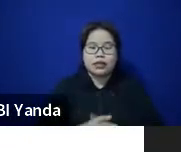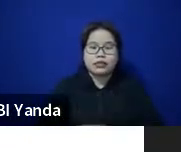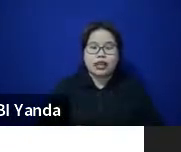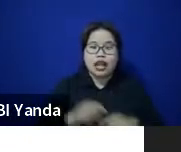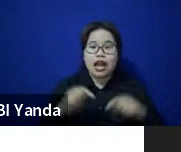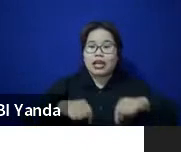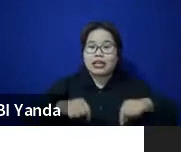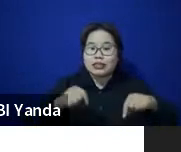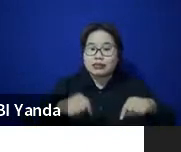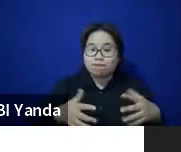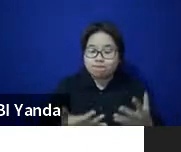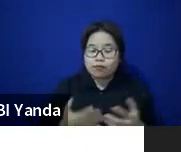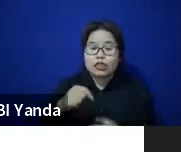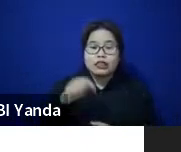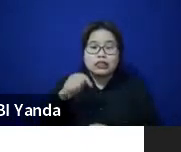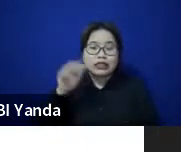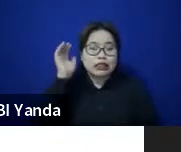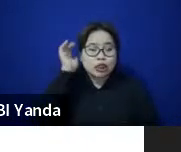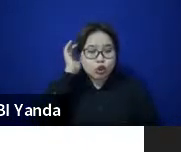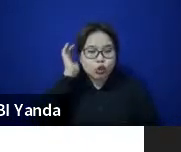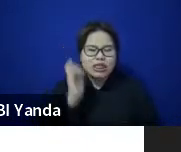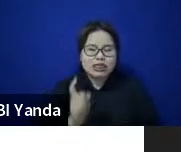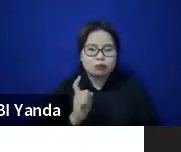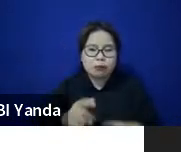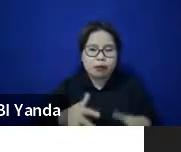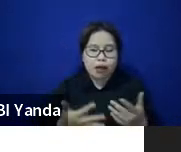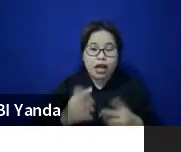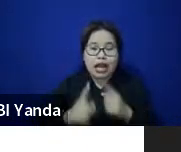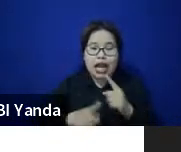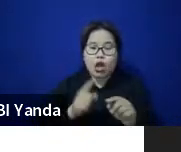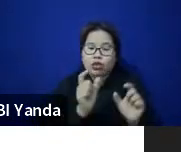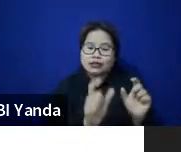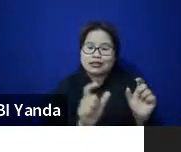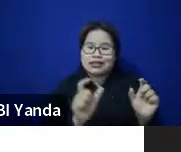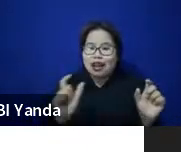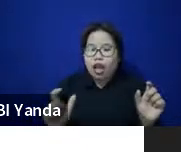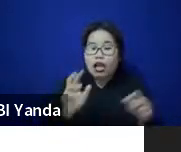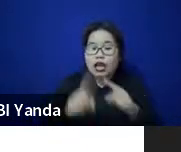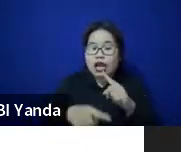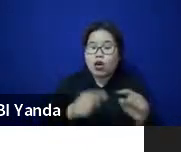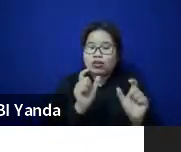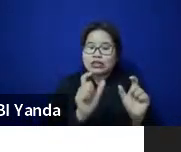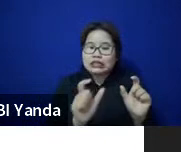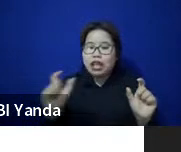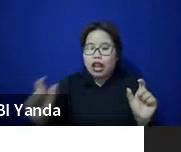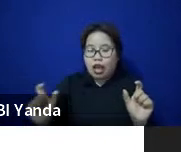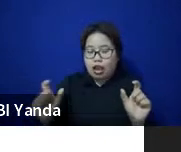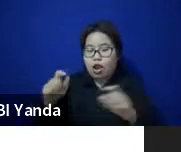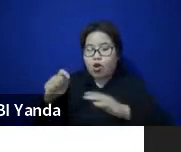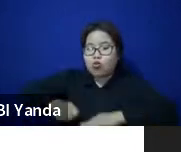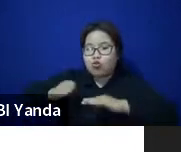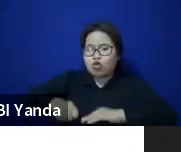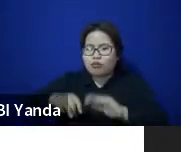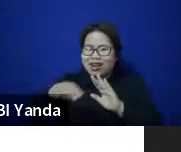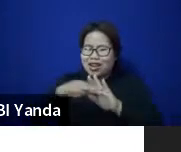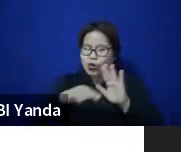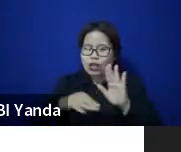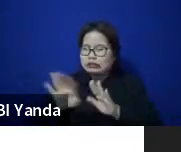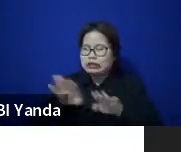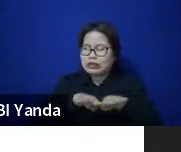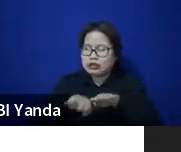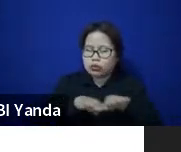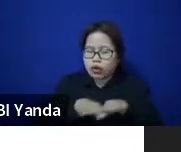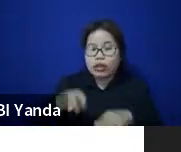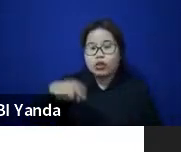ini menjadi isu juga karena ternyata kalau di istilah hukum itu regulasinya nggak sama, akan